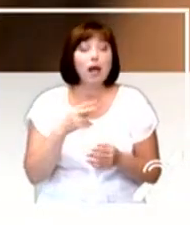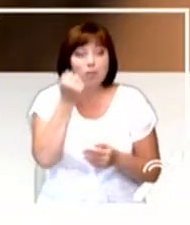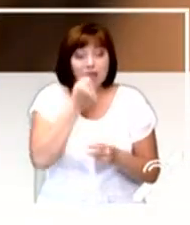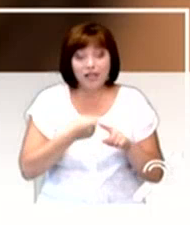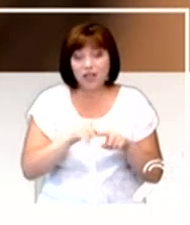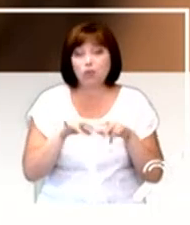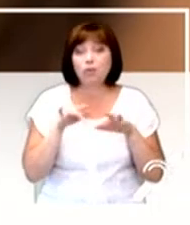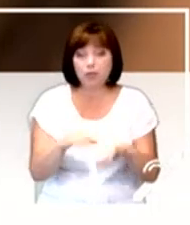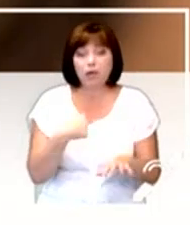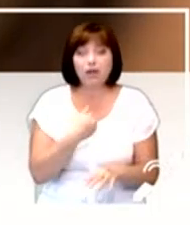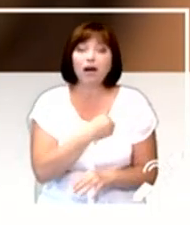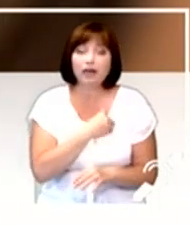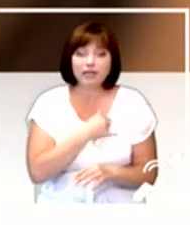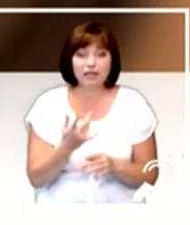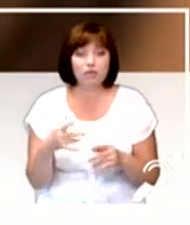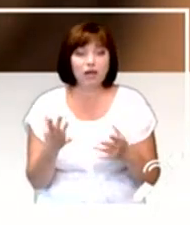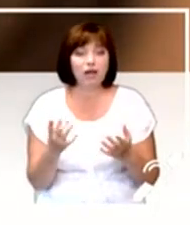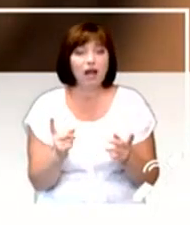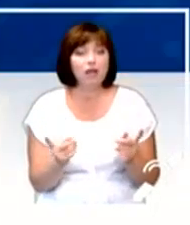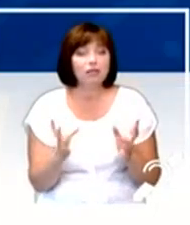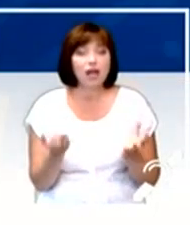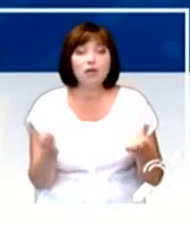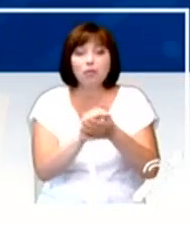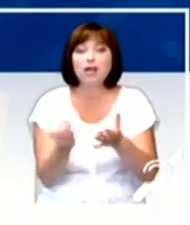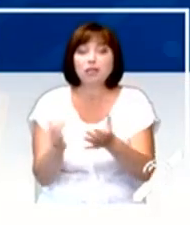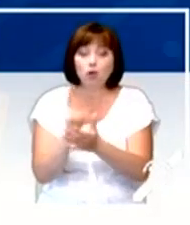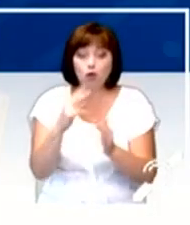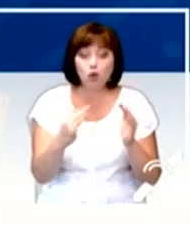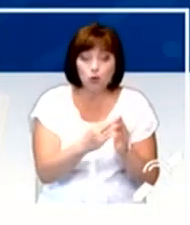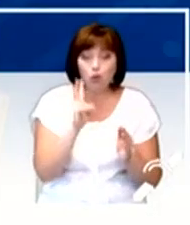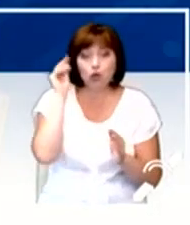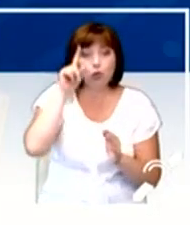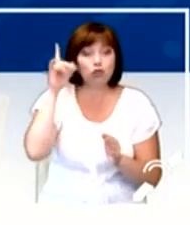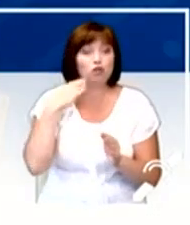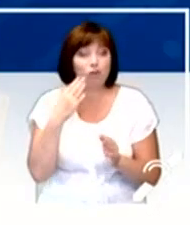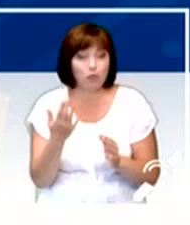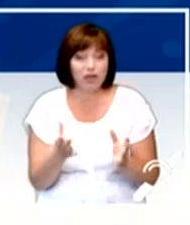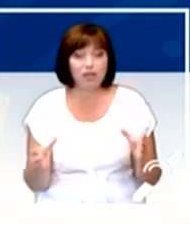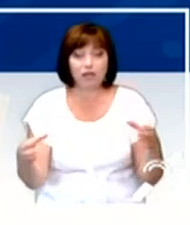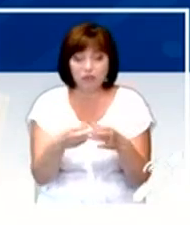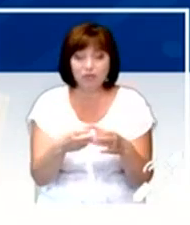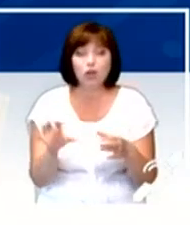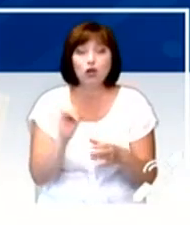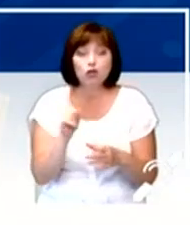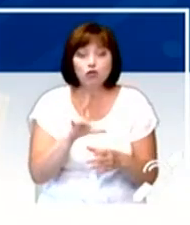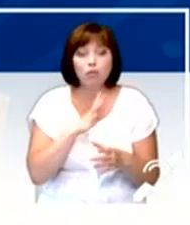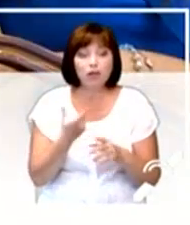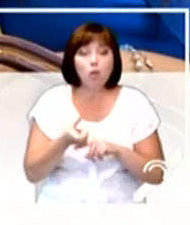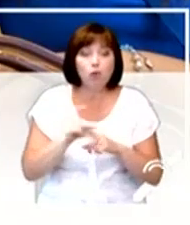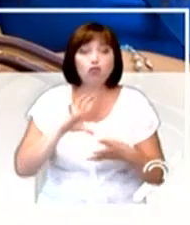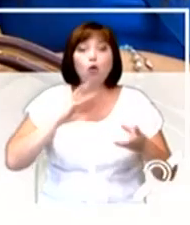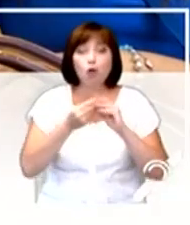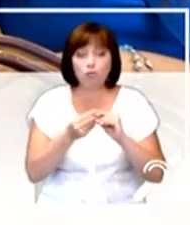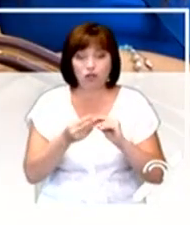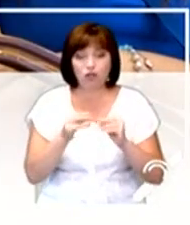acest eveniment, noi ne dorim să-i conectăm pe cei care sunt acasă și cei care își fac studiile în România, ca să creăm contexte comune de dezvoltare.